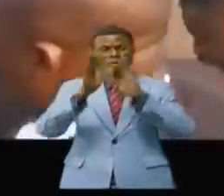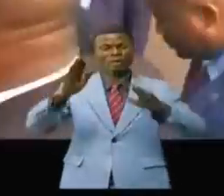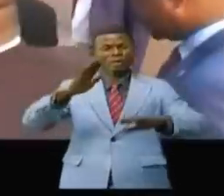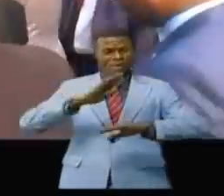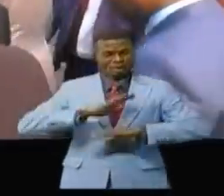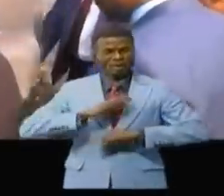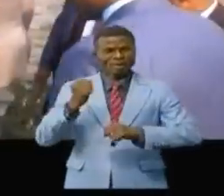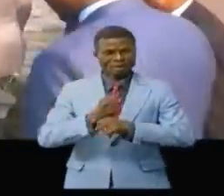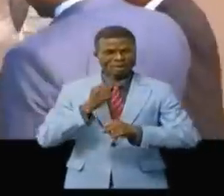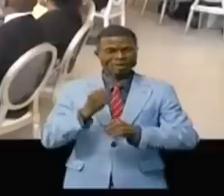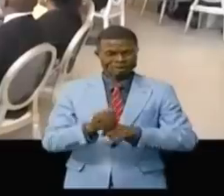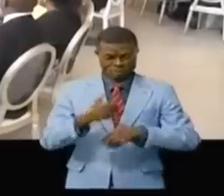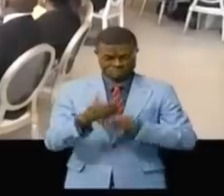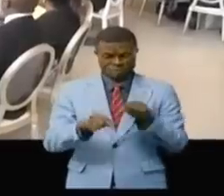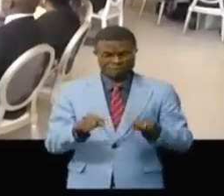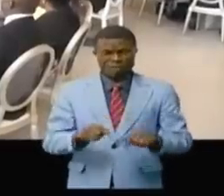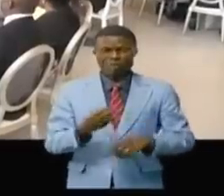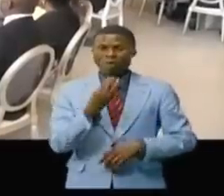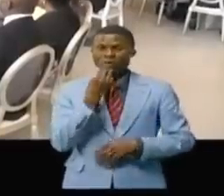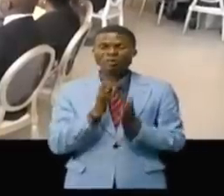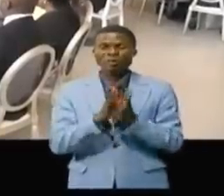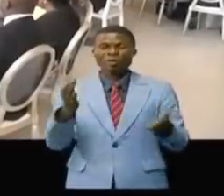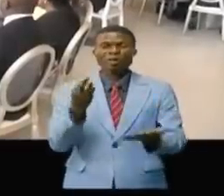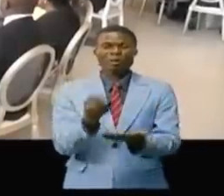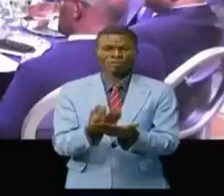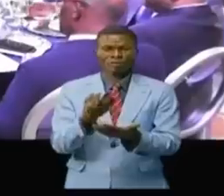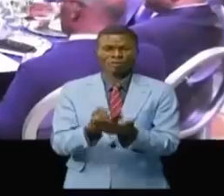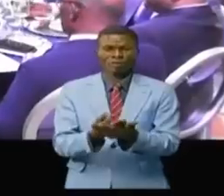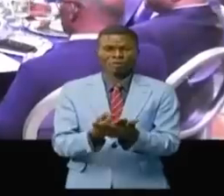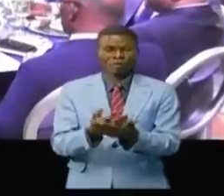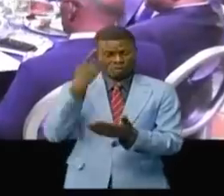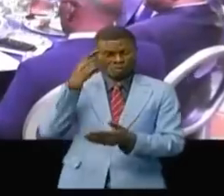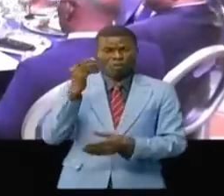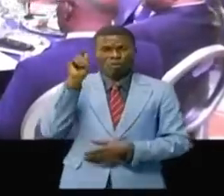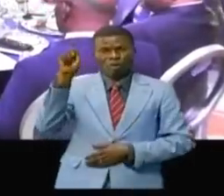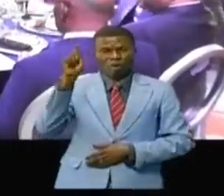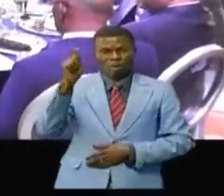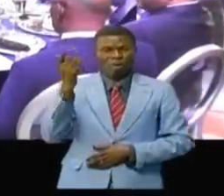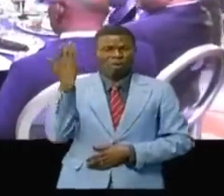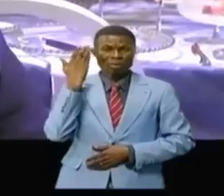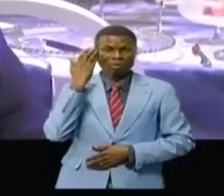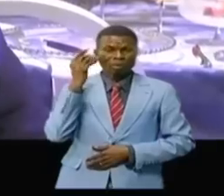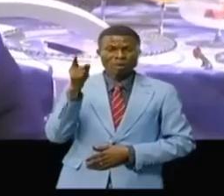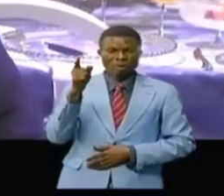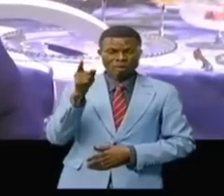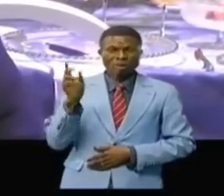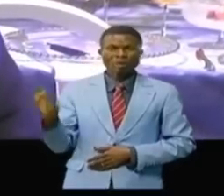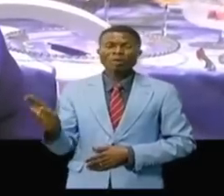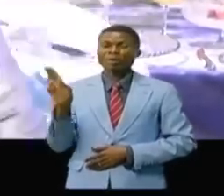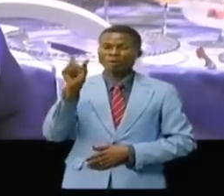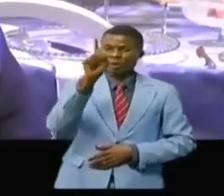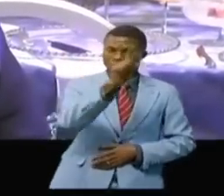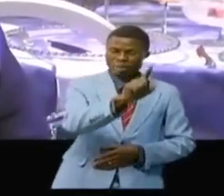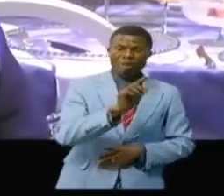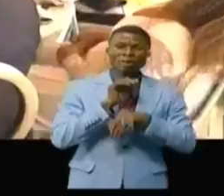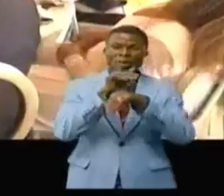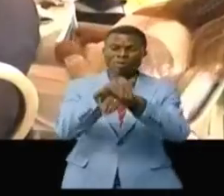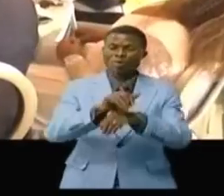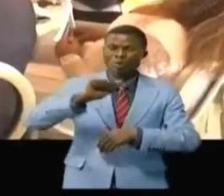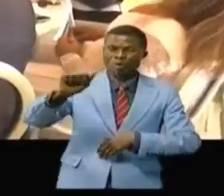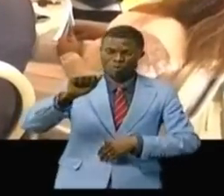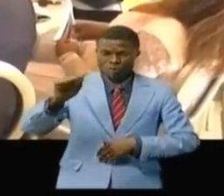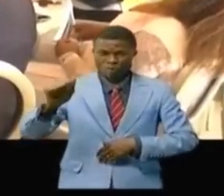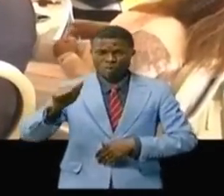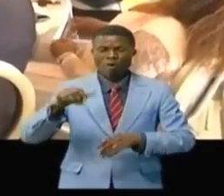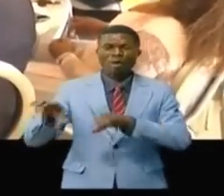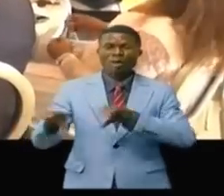du travail qu'aborde aujourd'hui l'inspection générale de finances. Pour le témoigner, Guylain Nyembo a fait le déplacement pour participer personnellement